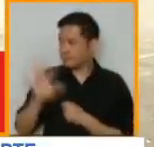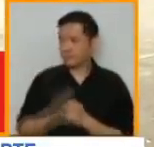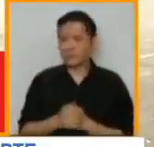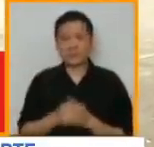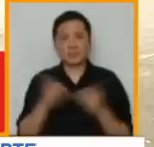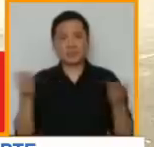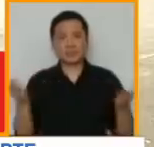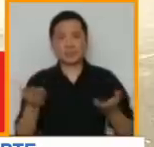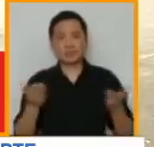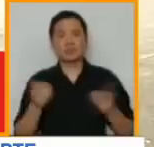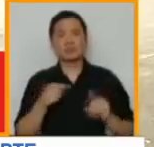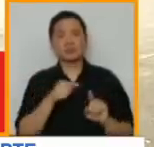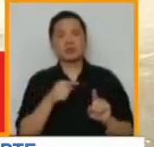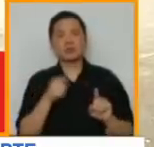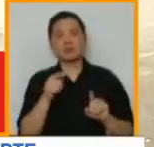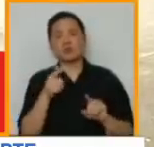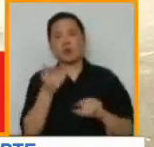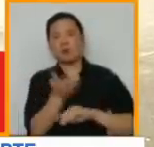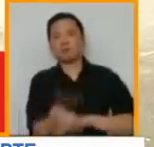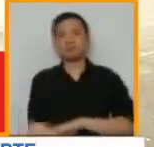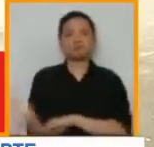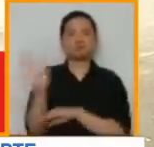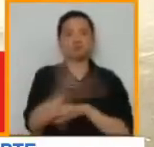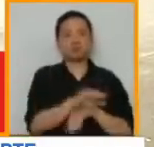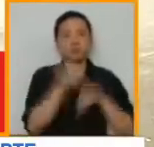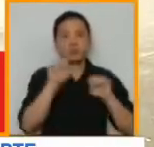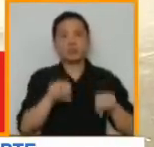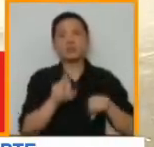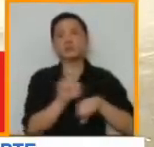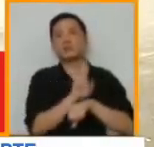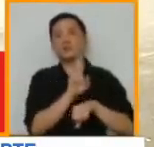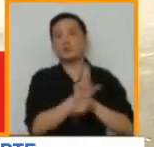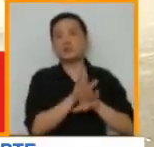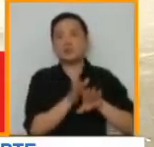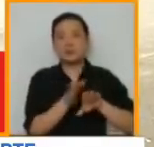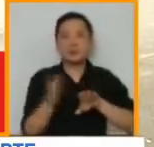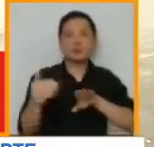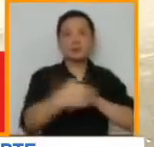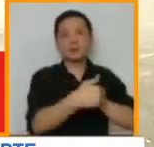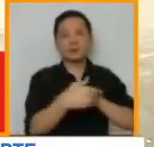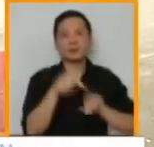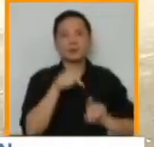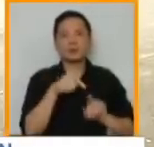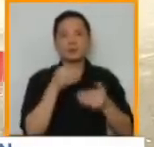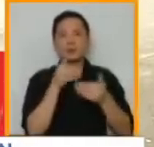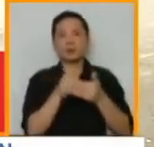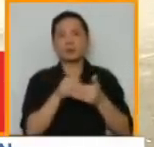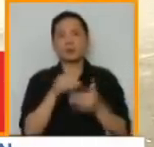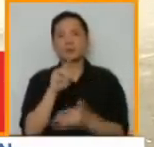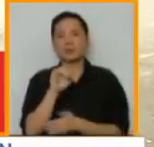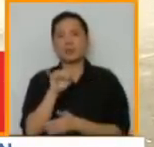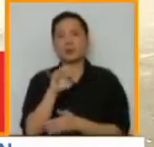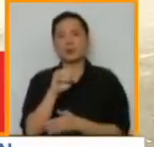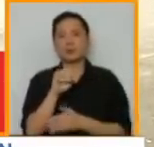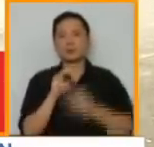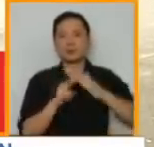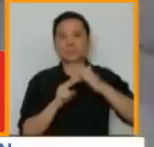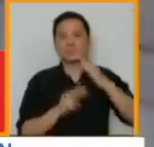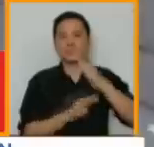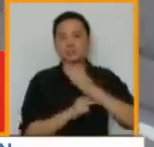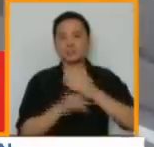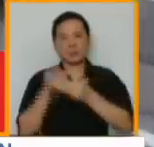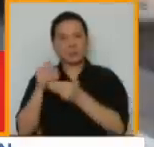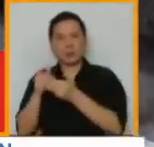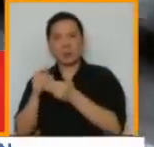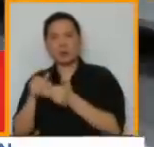nila magagamit yung magusunod na U-turn slot malapit dito sa Dario Bridge, maging doon sa tapat ng Quezon City Academy simula ngayong